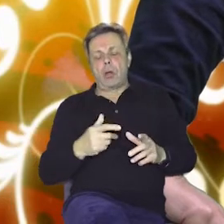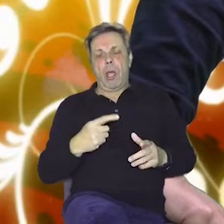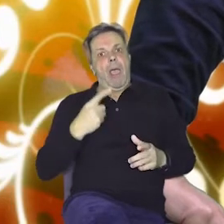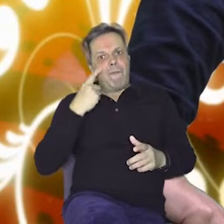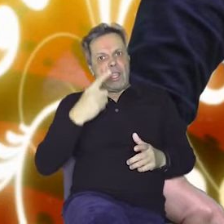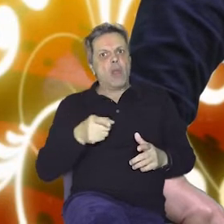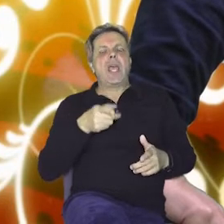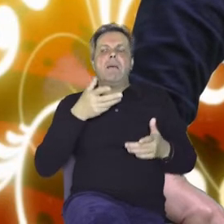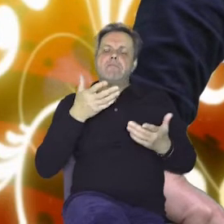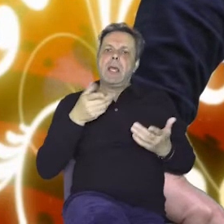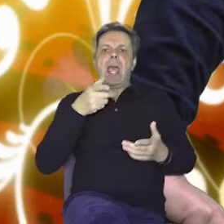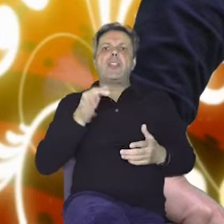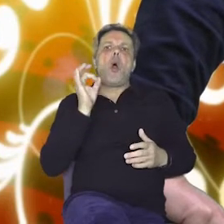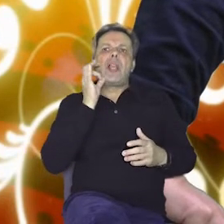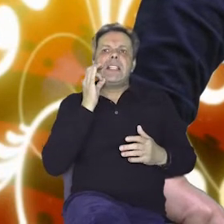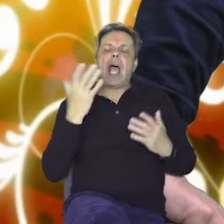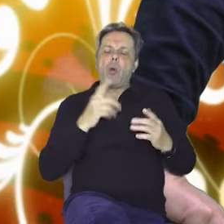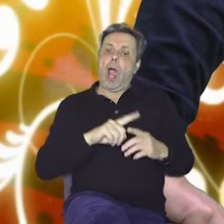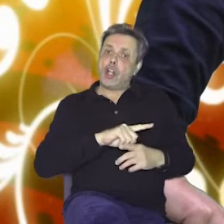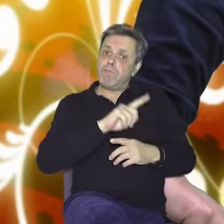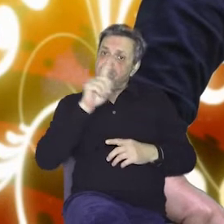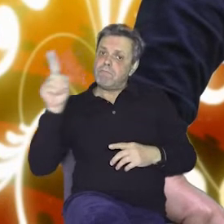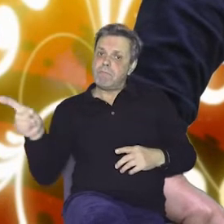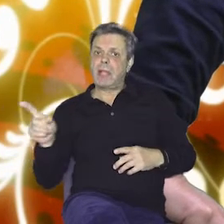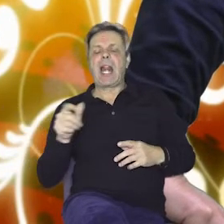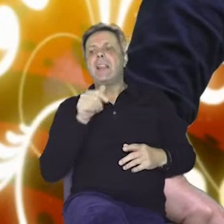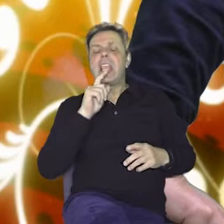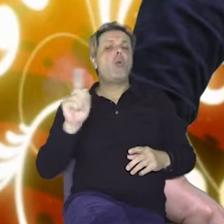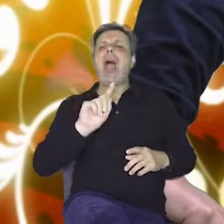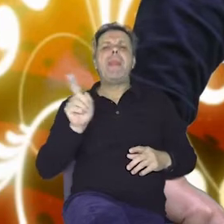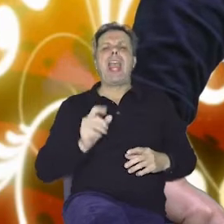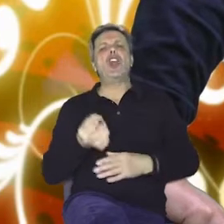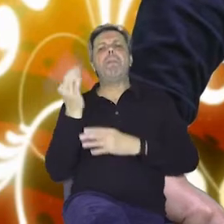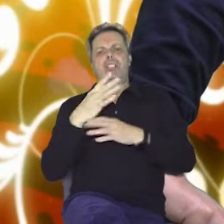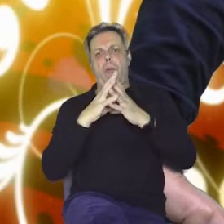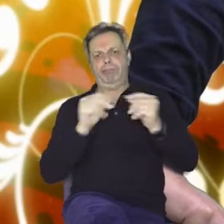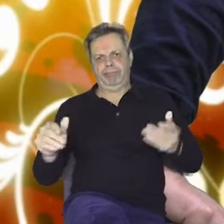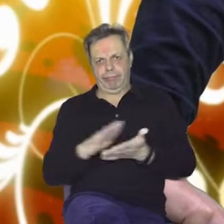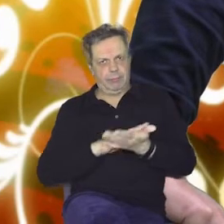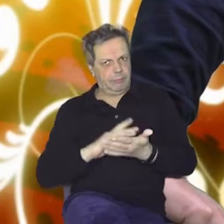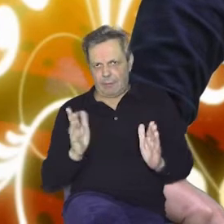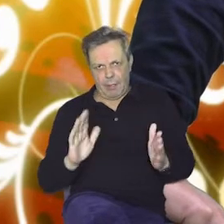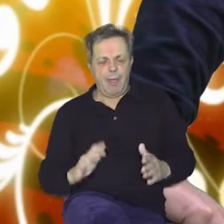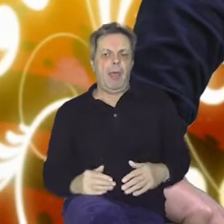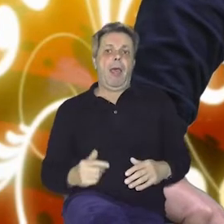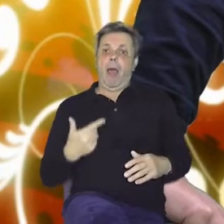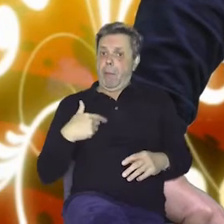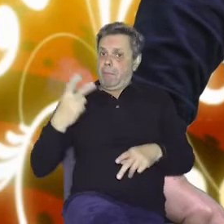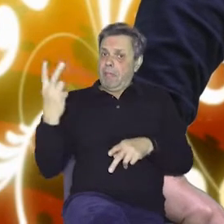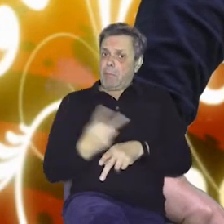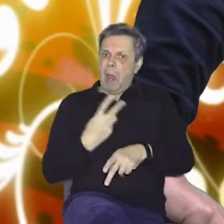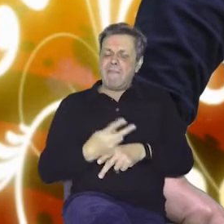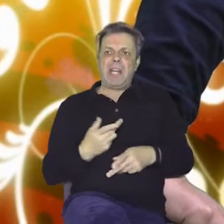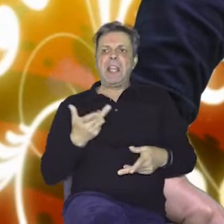to kriza koja će trajati i koja neće tako brzo proći. A mi smo inače navikli da